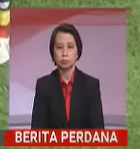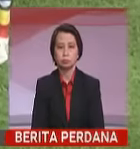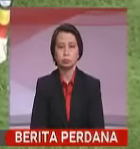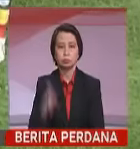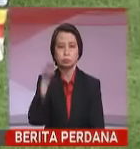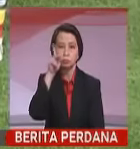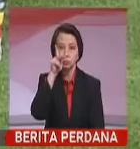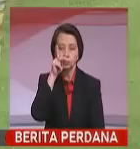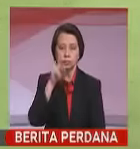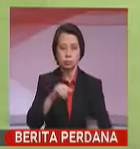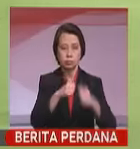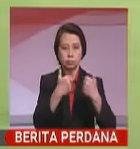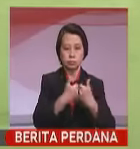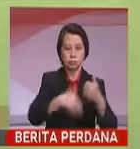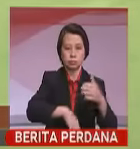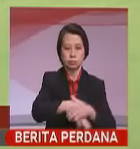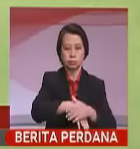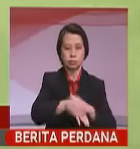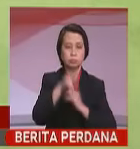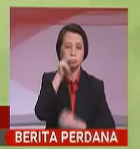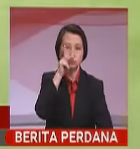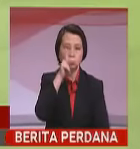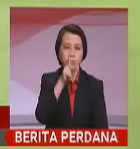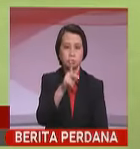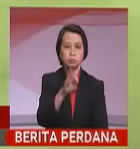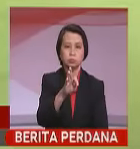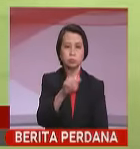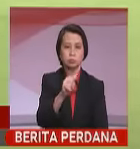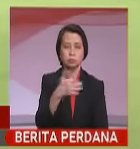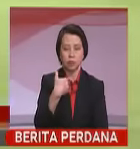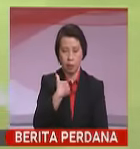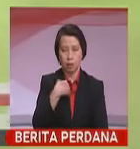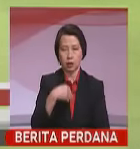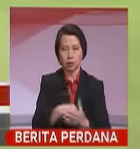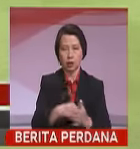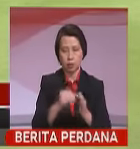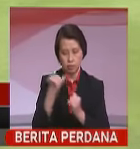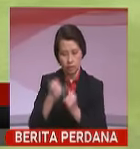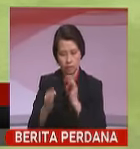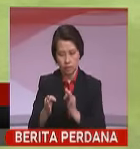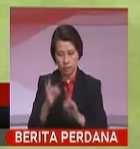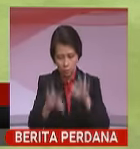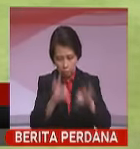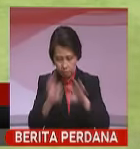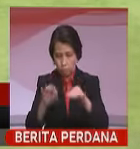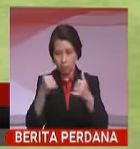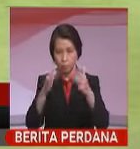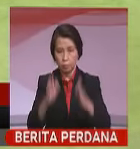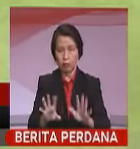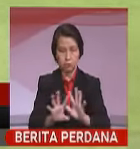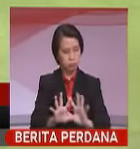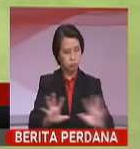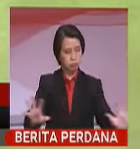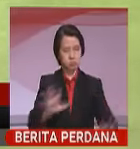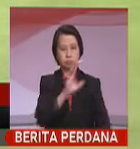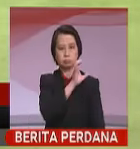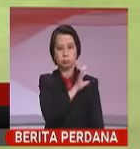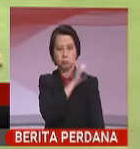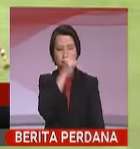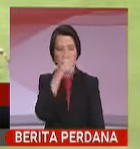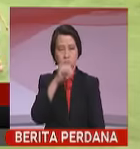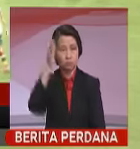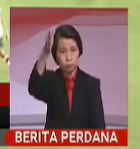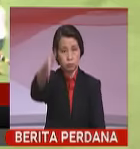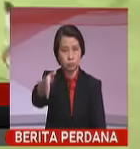Di Kedah, Persatuan Bola Sepak Negeri Berkenaan KFA memaklumkan sudah berada dalam fasa akhir pemilihan pemain dan barisan kejurulatihan bagi